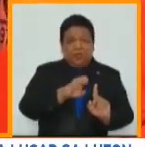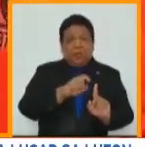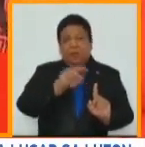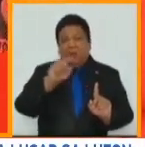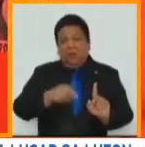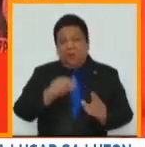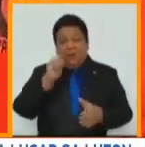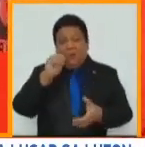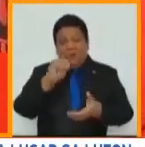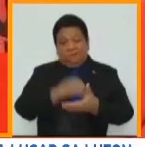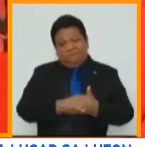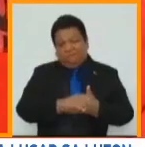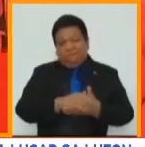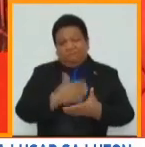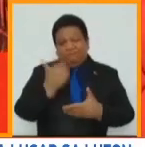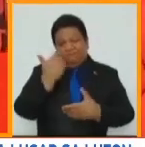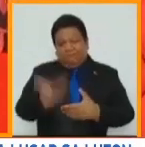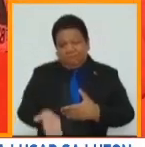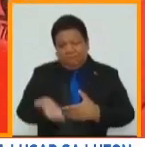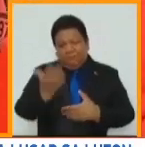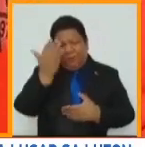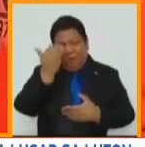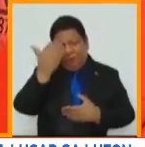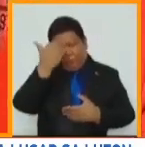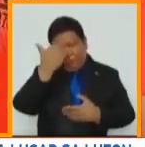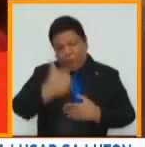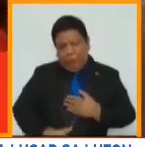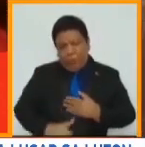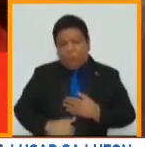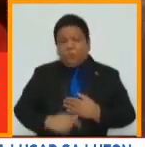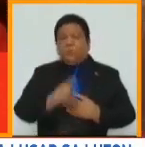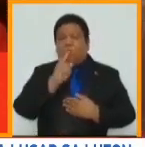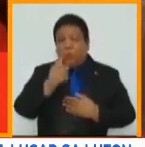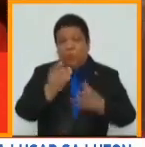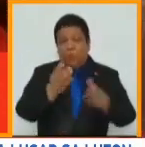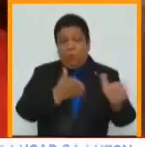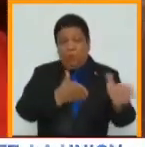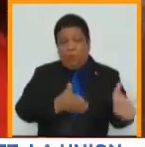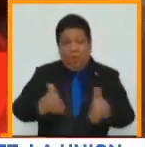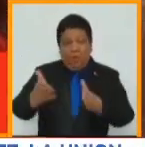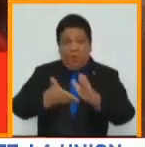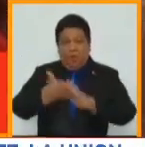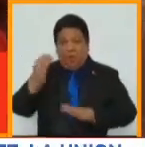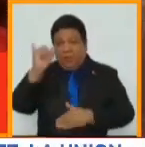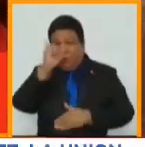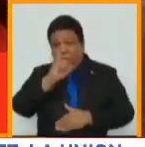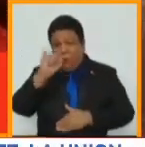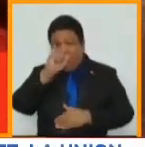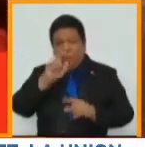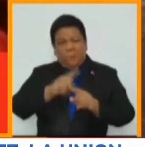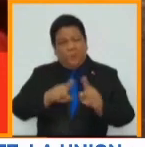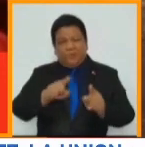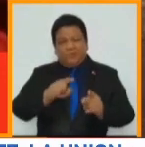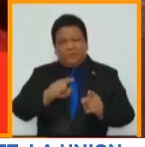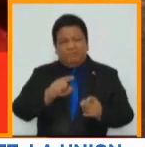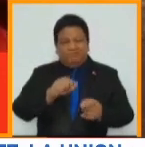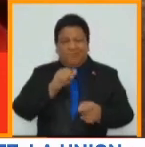pa Iloilo, pero kulang din ang kanyang pamasahe. Sakit po sa mawala na asawa